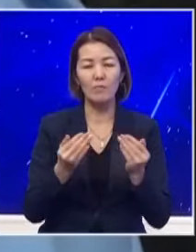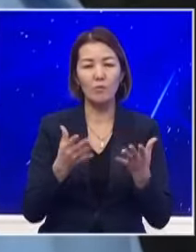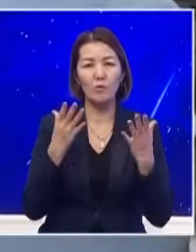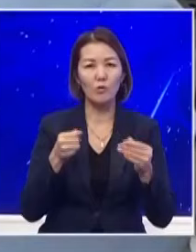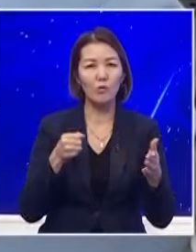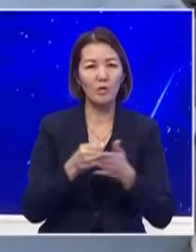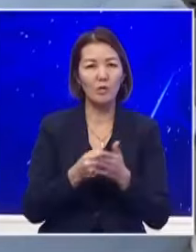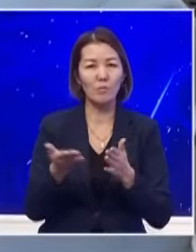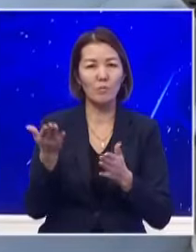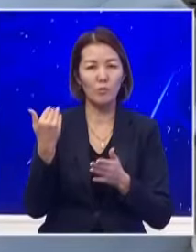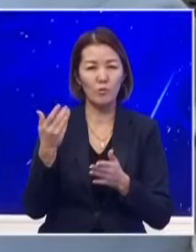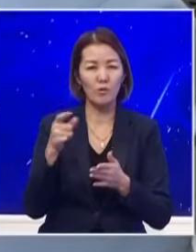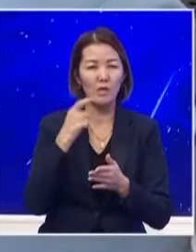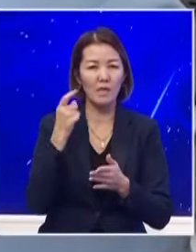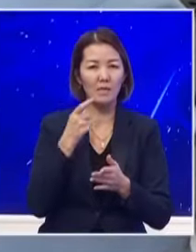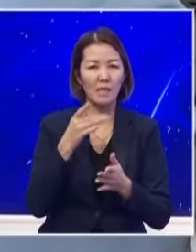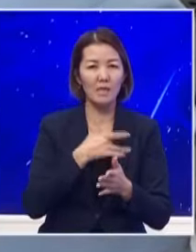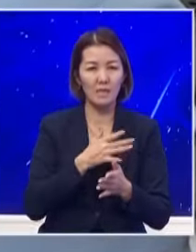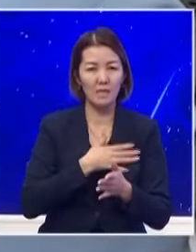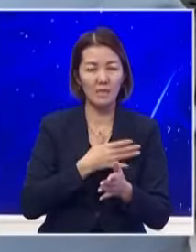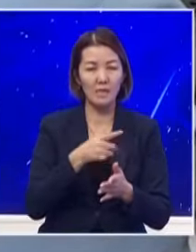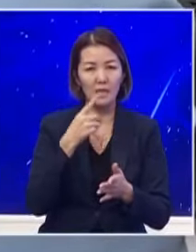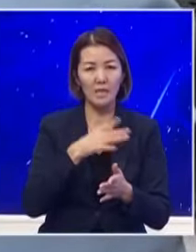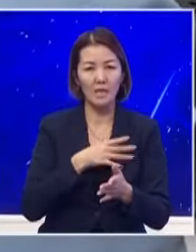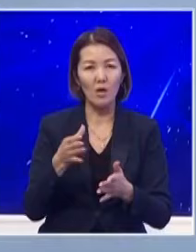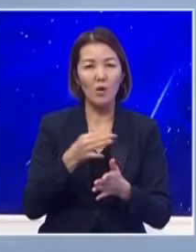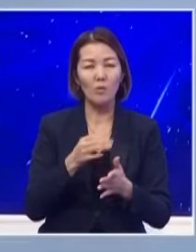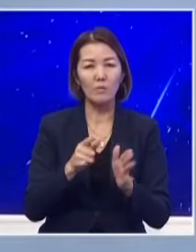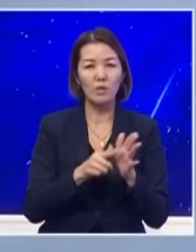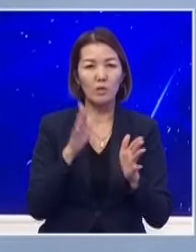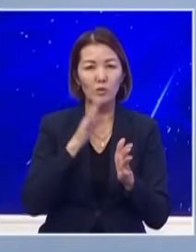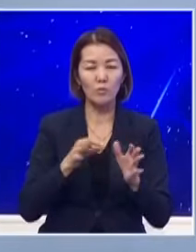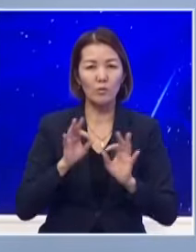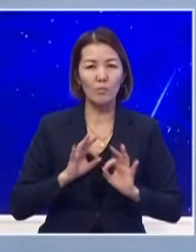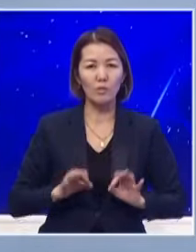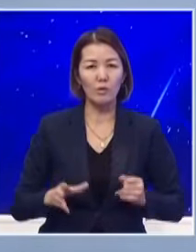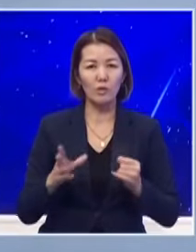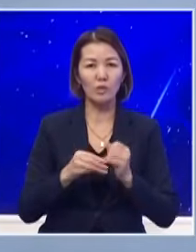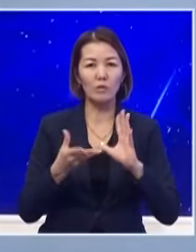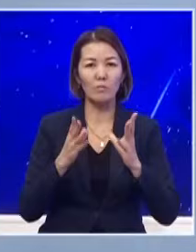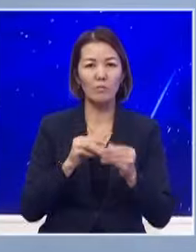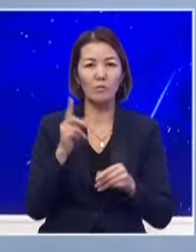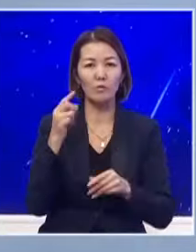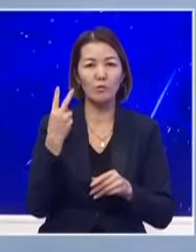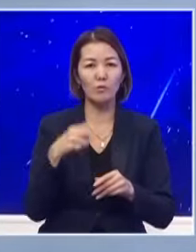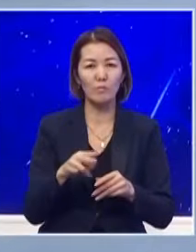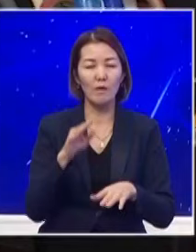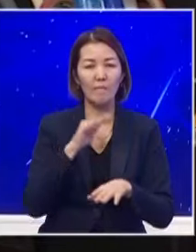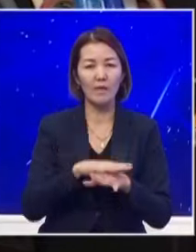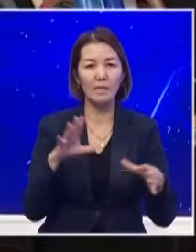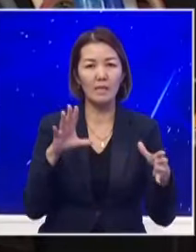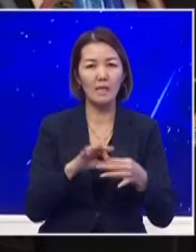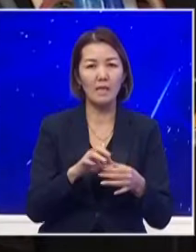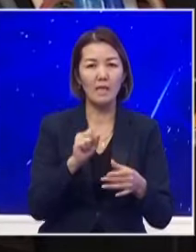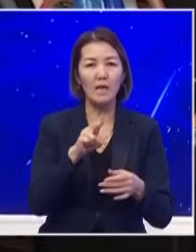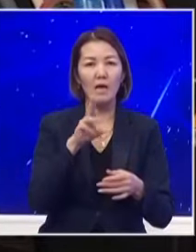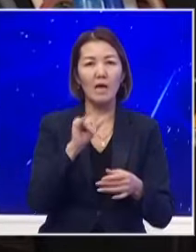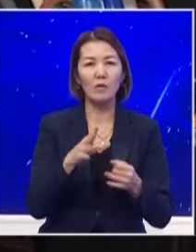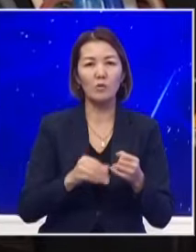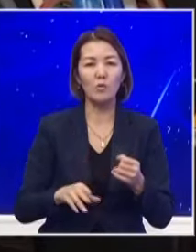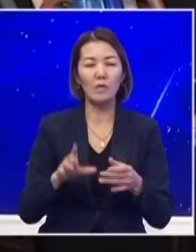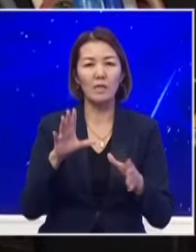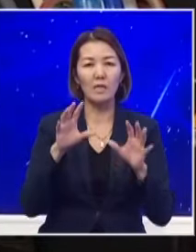дейін бұрынғы иелеріне тиесілі екенін көрсеткен. Бүгінде Жетісу облыстық прокуратурасында жер қатынастары бойынша 120-ға жуық дерек тіркелген. Бірі Ақсу ауданындағы